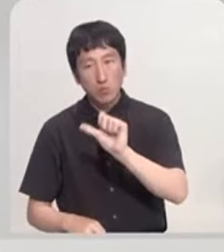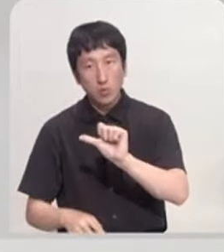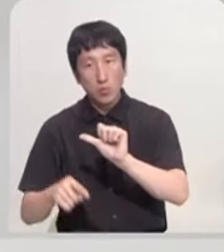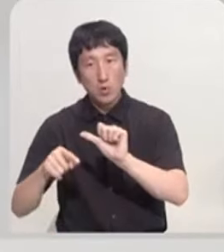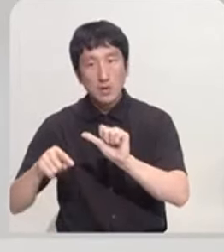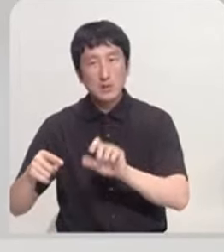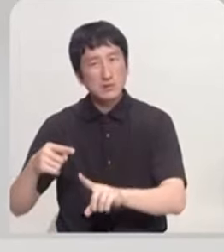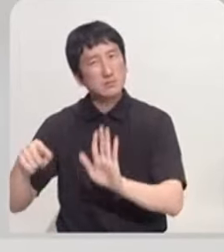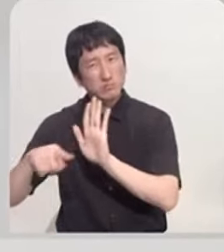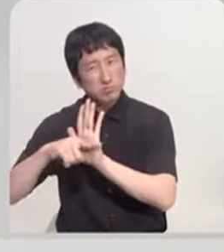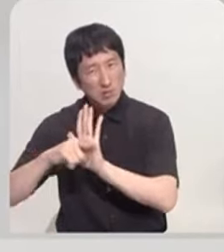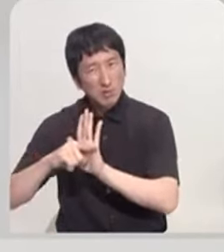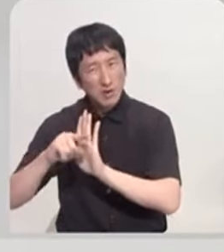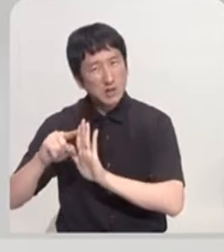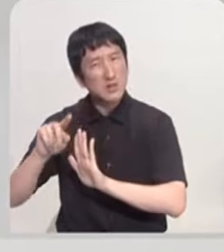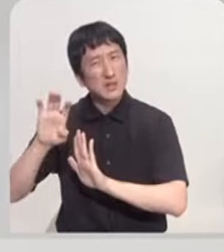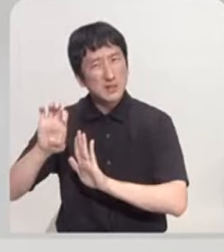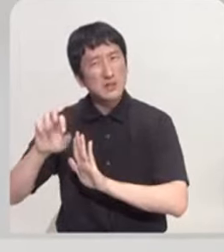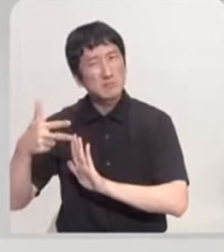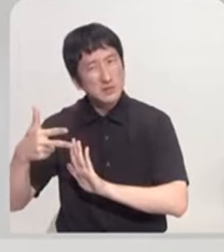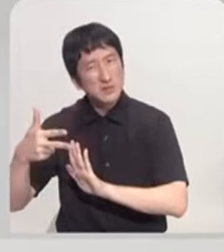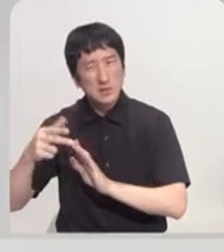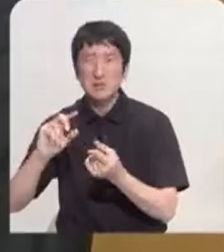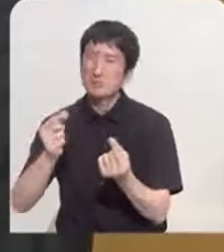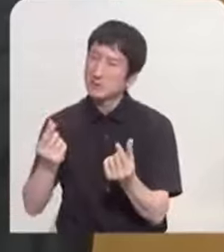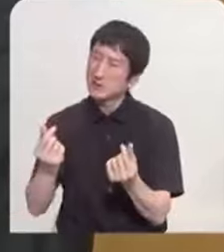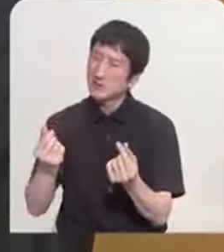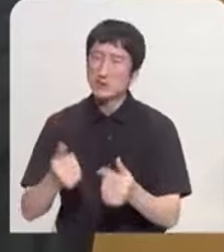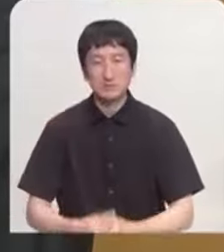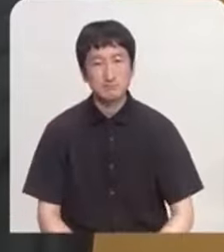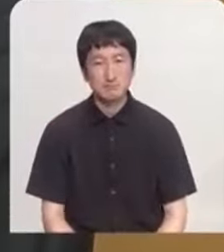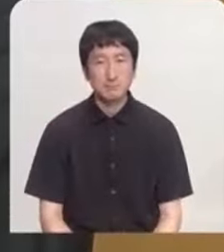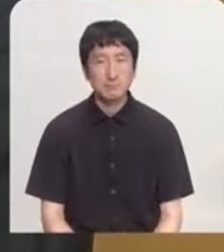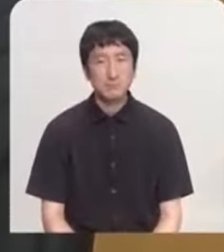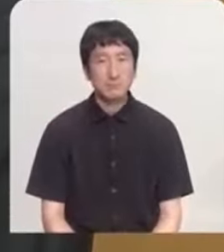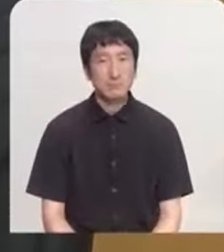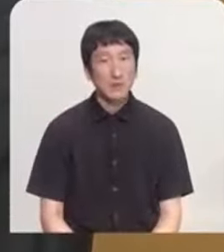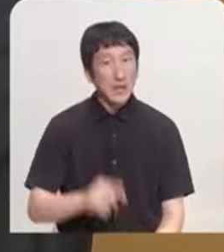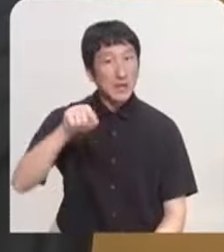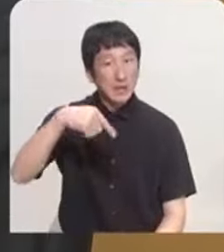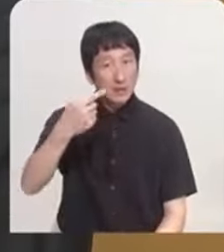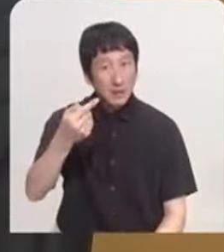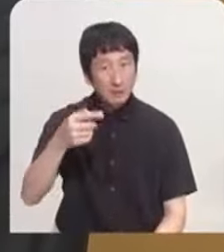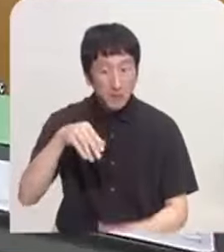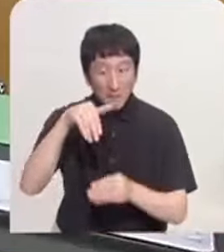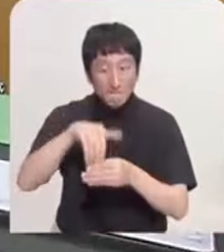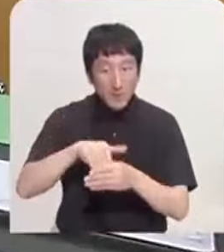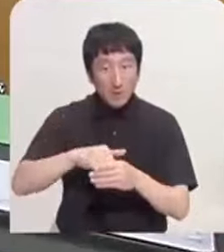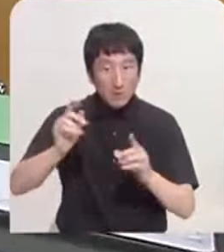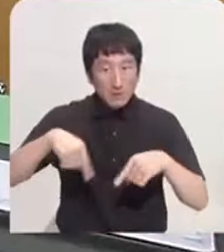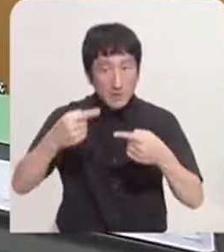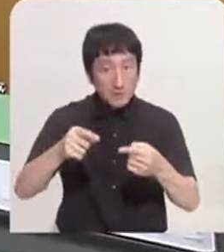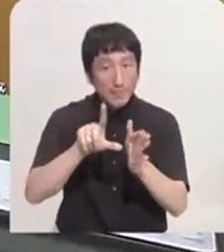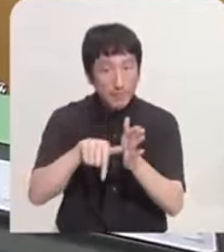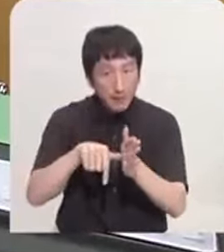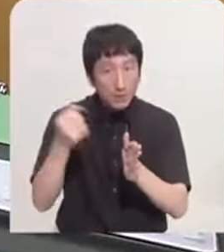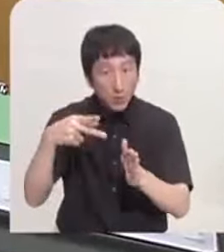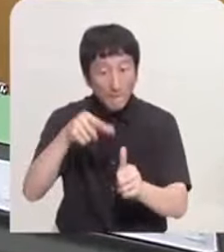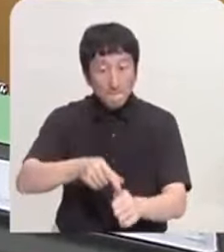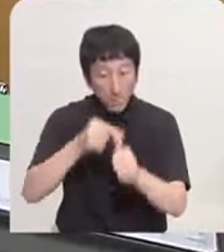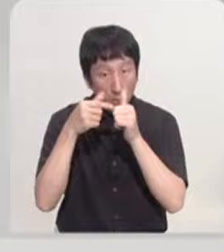47% 오차범위 안으로 나타났습니다 김지사 다음 도지사 선거에 출마한다면 뽑을 의향이